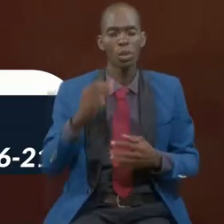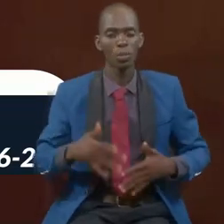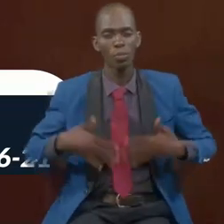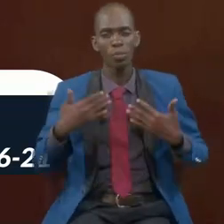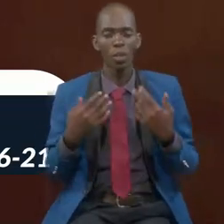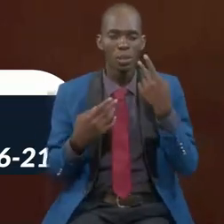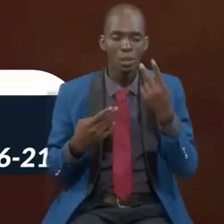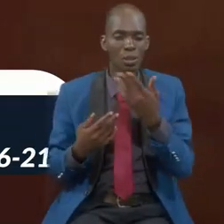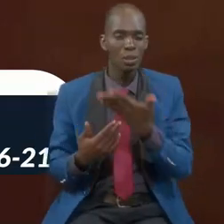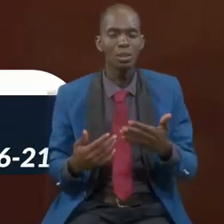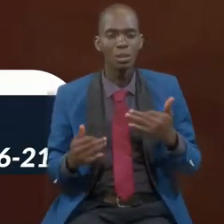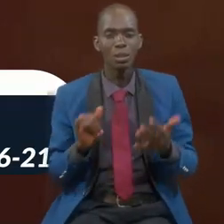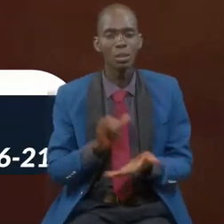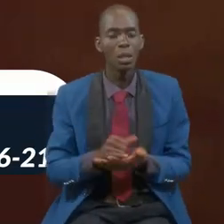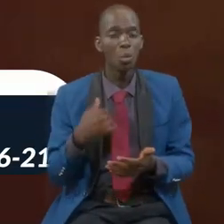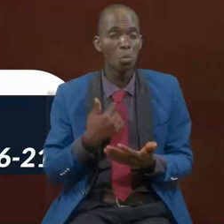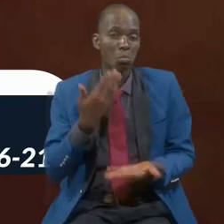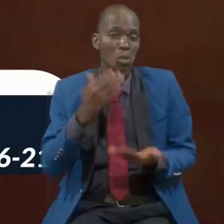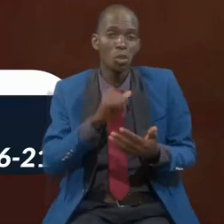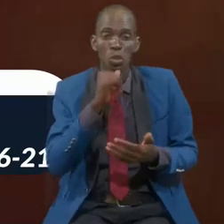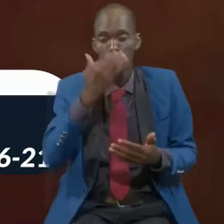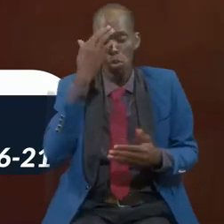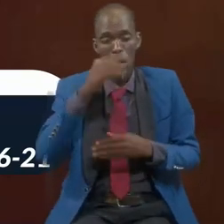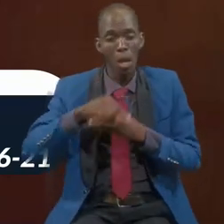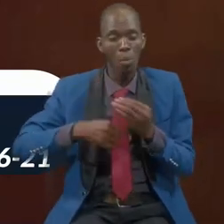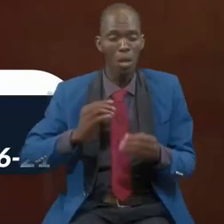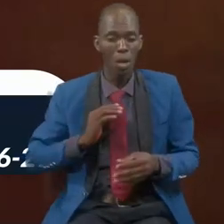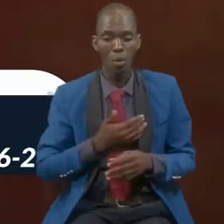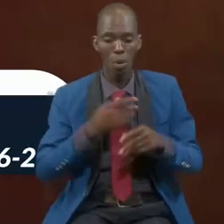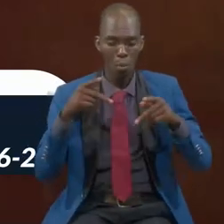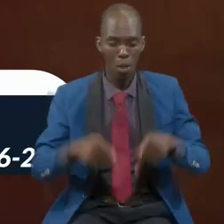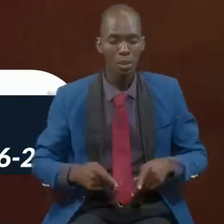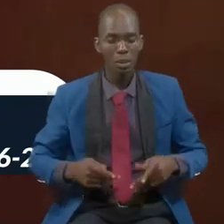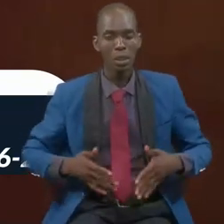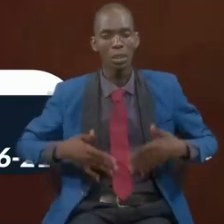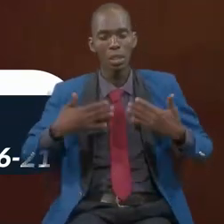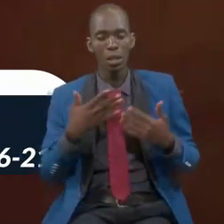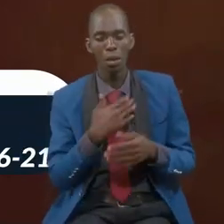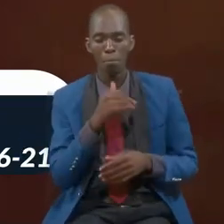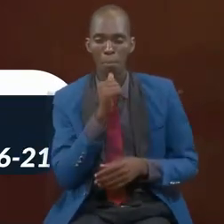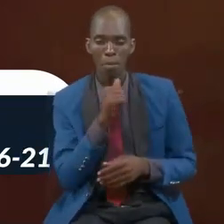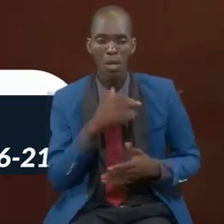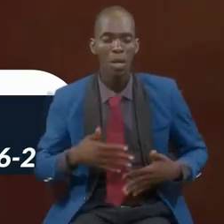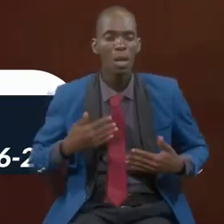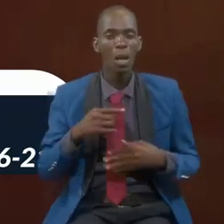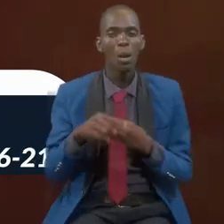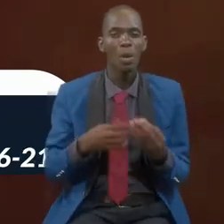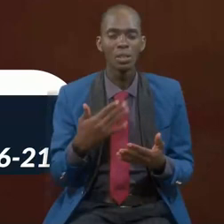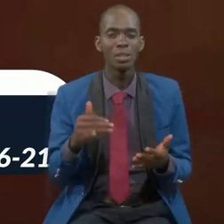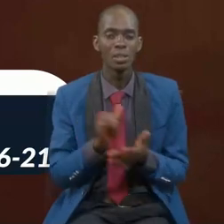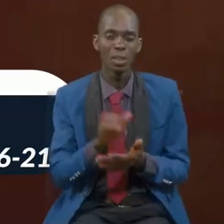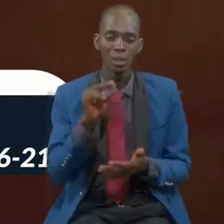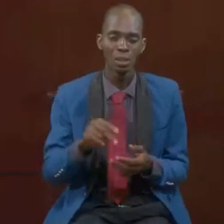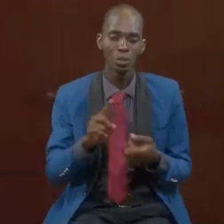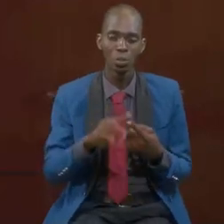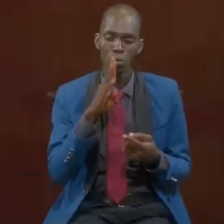les choses que nous n'aurions pas su de notre vie spirituelle, de notre vie privée,